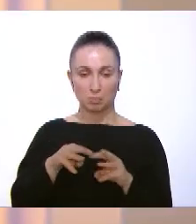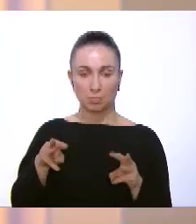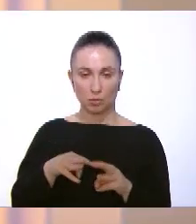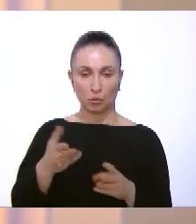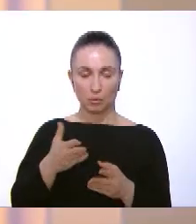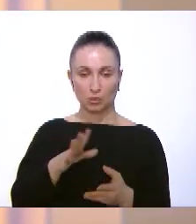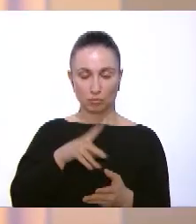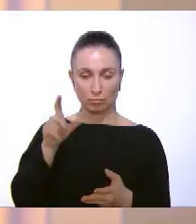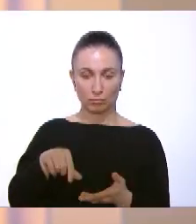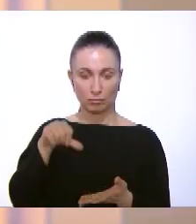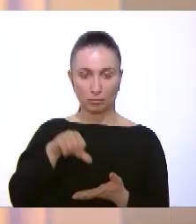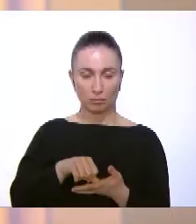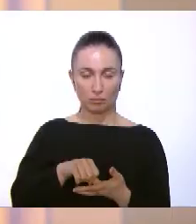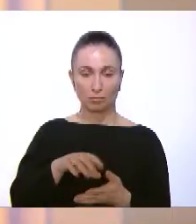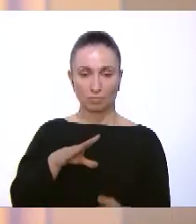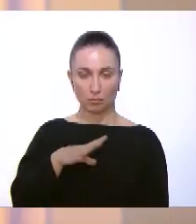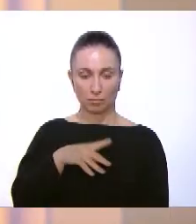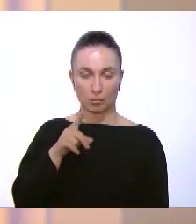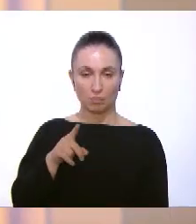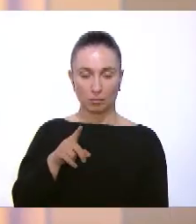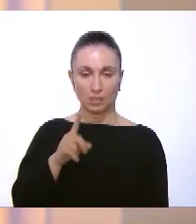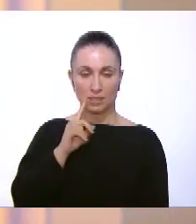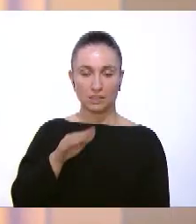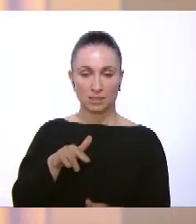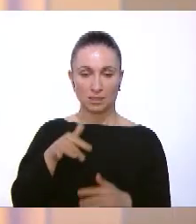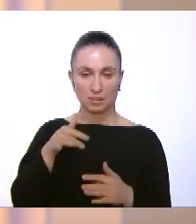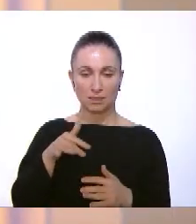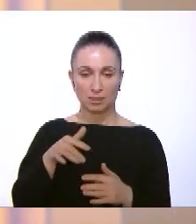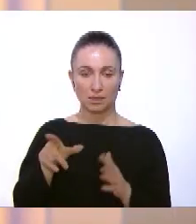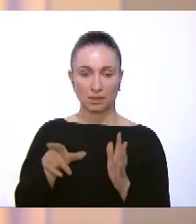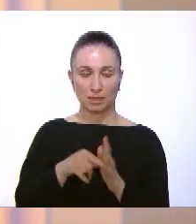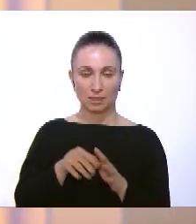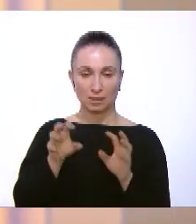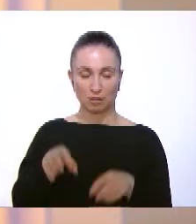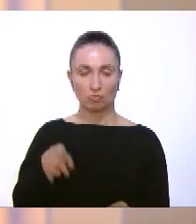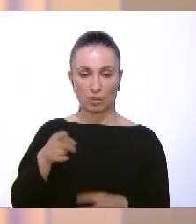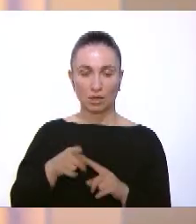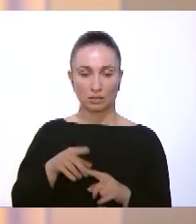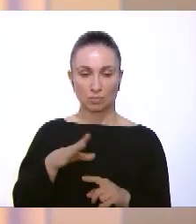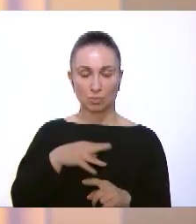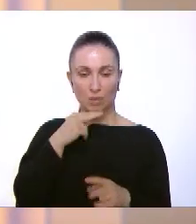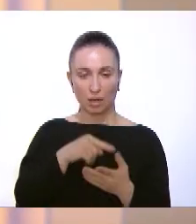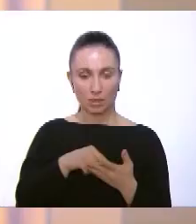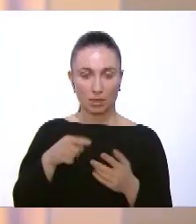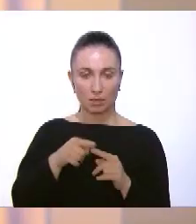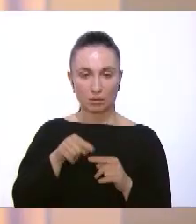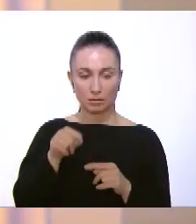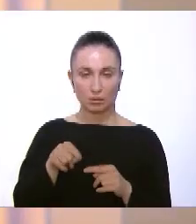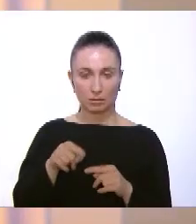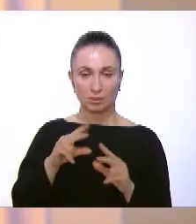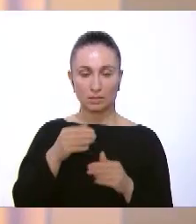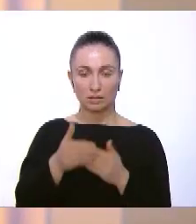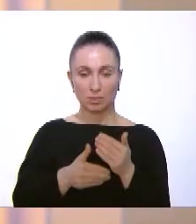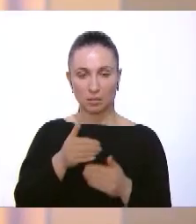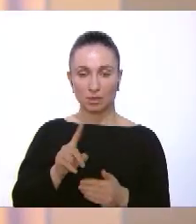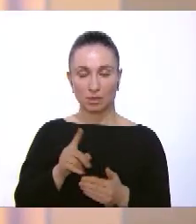რომელიც ესწრებოდა ამ სესიას, იყო სესიის თანათავმჯდომარე. ეს იყო ხაზგასმა იმ